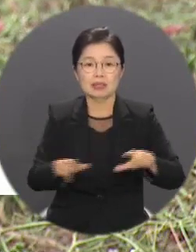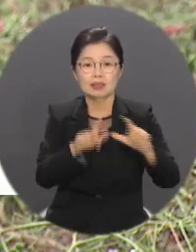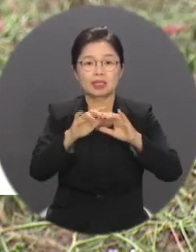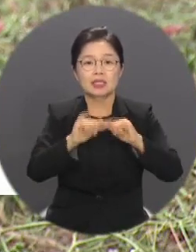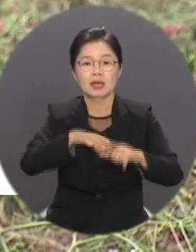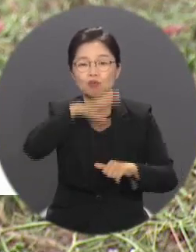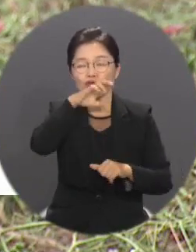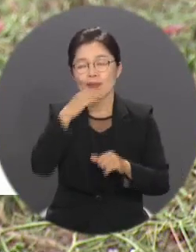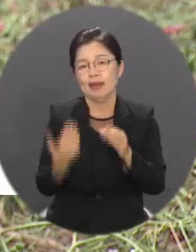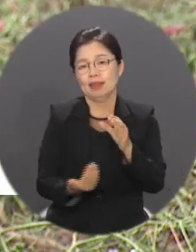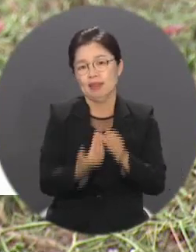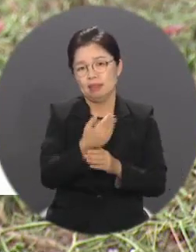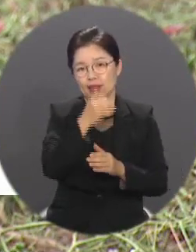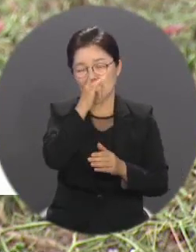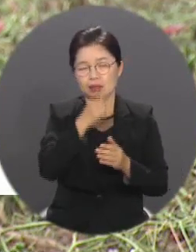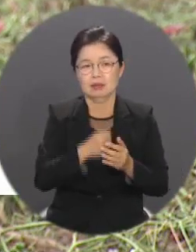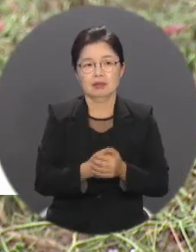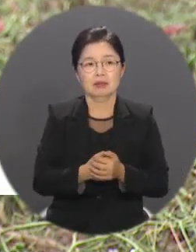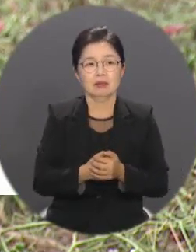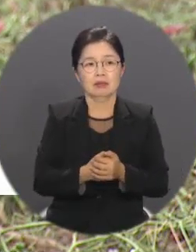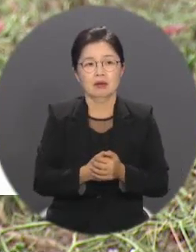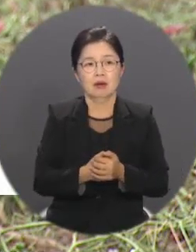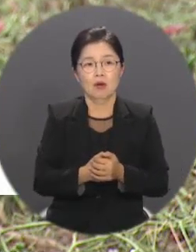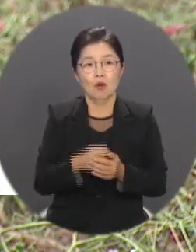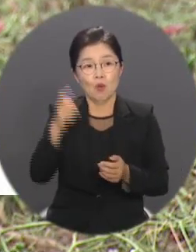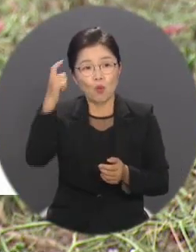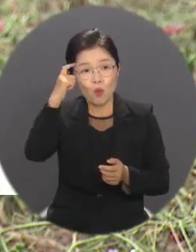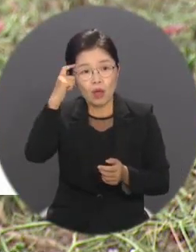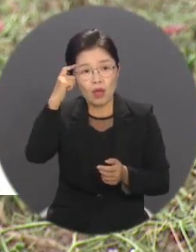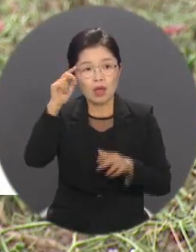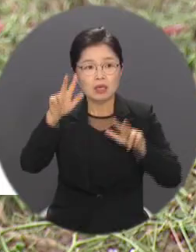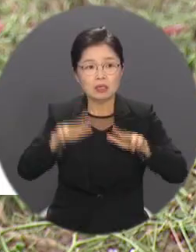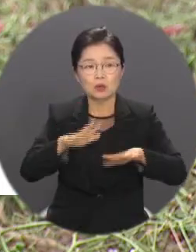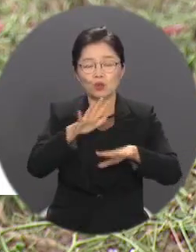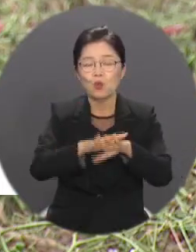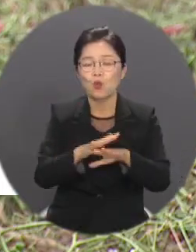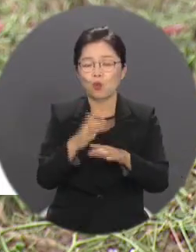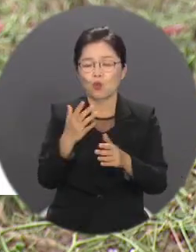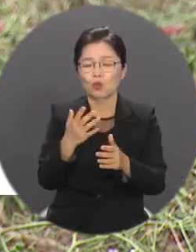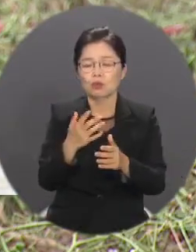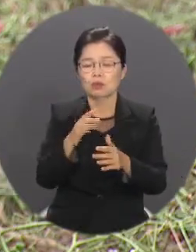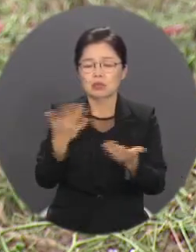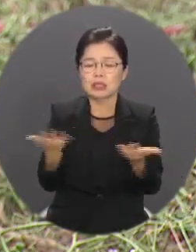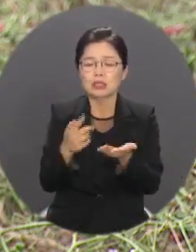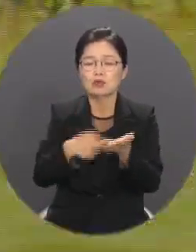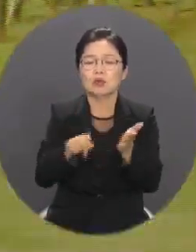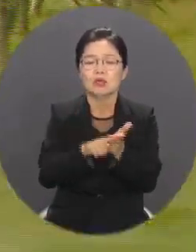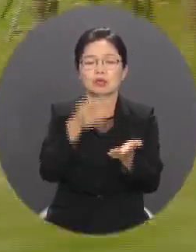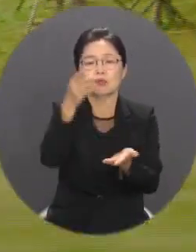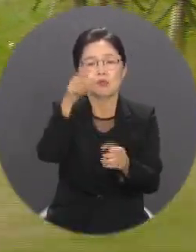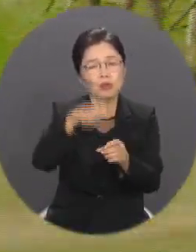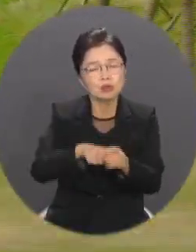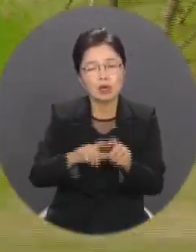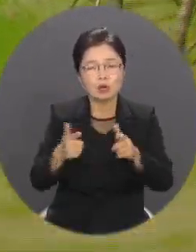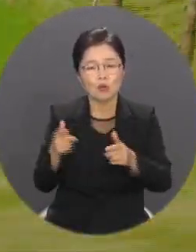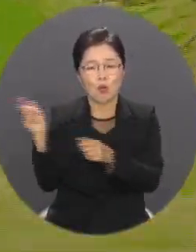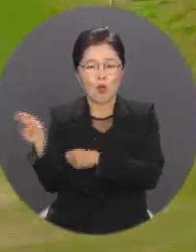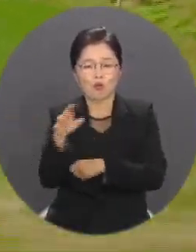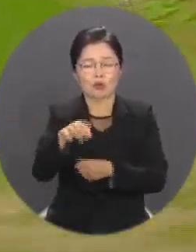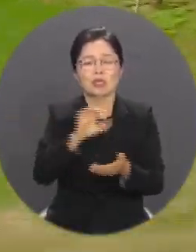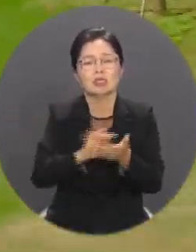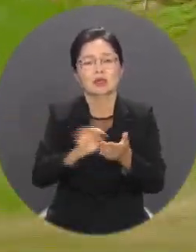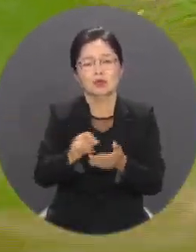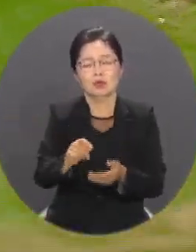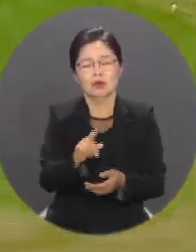연료 펌프 장이 교우 문제요 높아졌고 하는 사람들은 넘이 되실때 가지 2019년